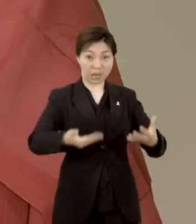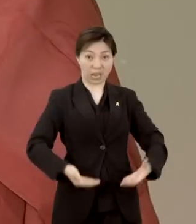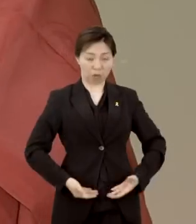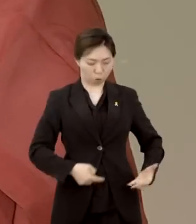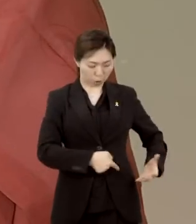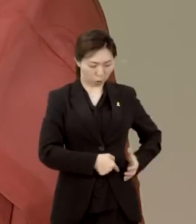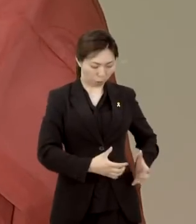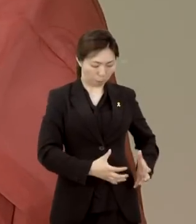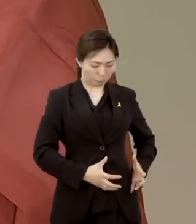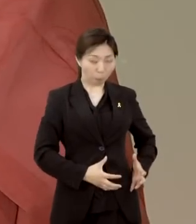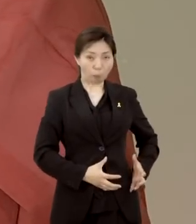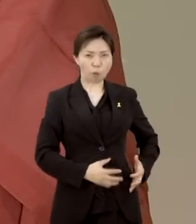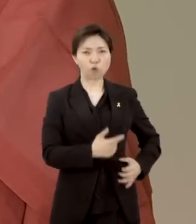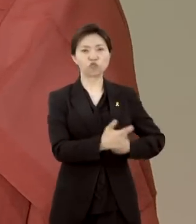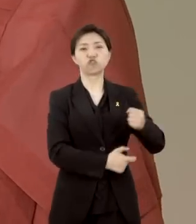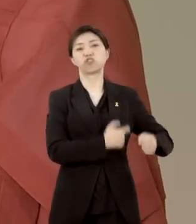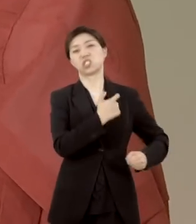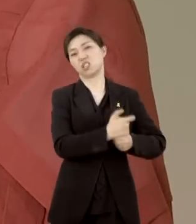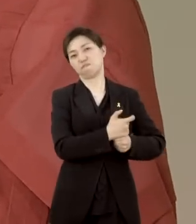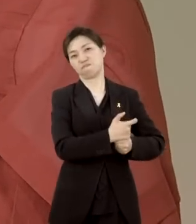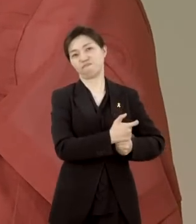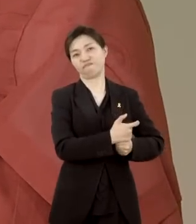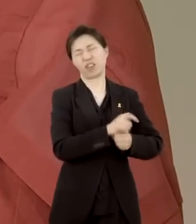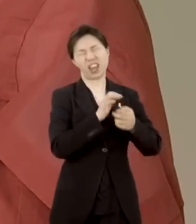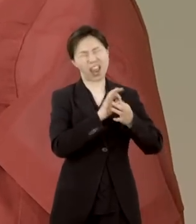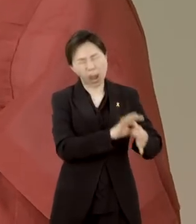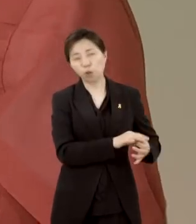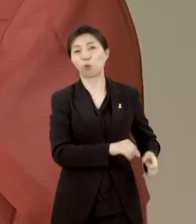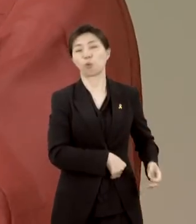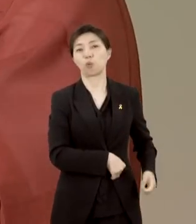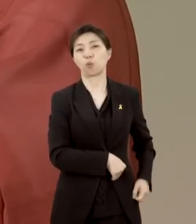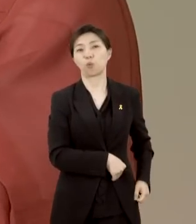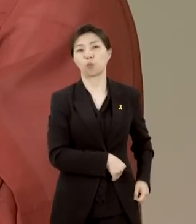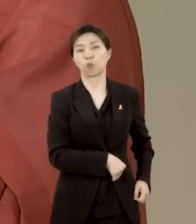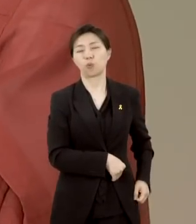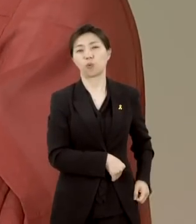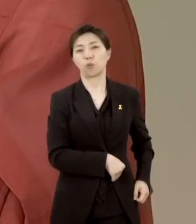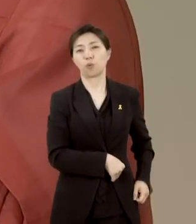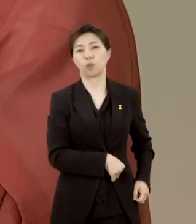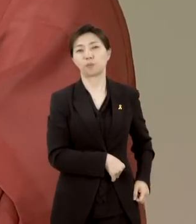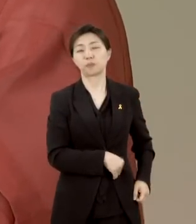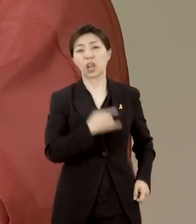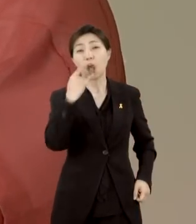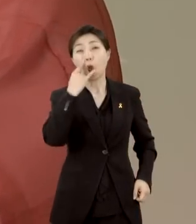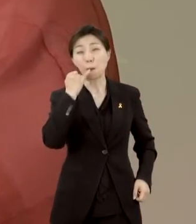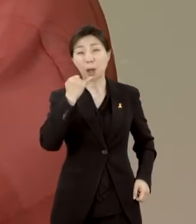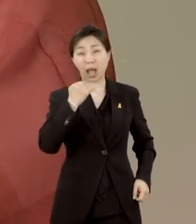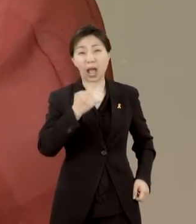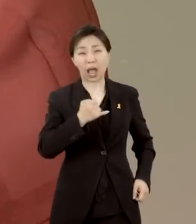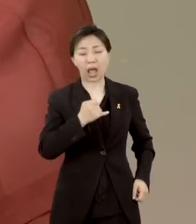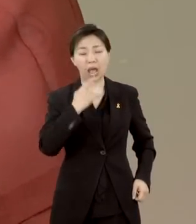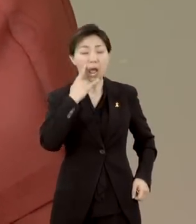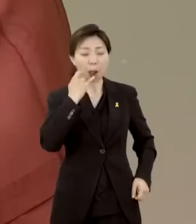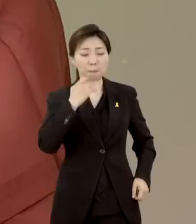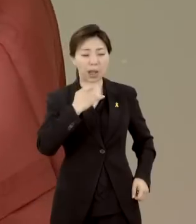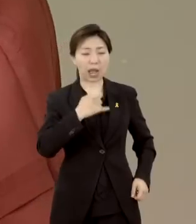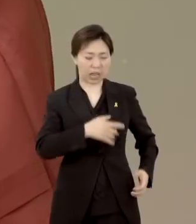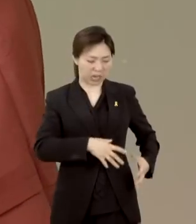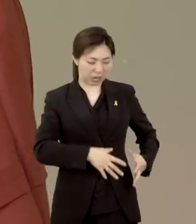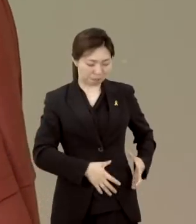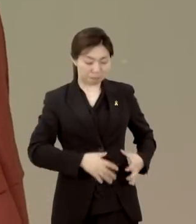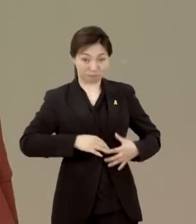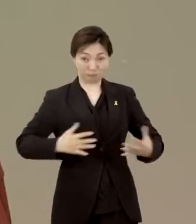뱃속에서 60년 동안 햇볕을 보지 못하고 엄마의 그 작은 자궁 안에서